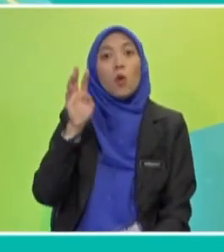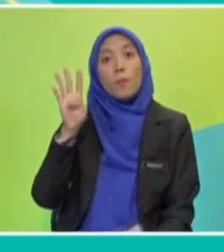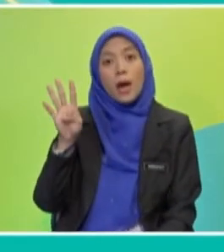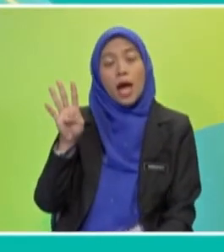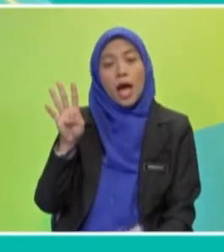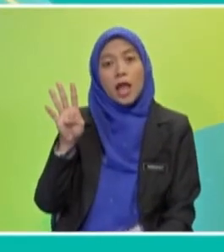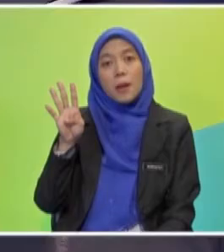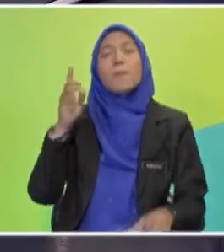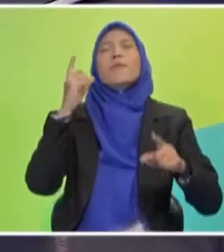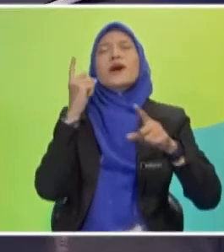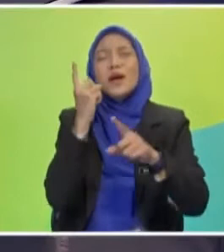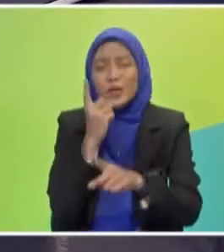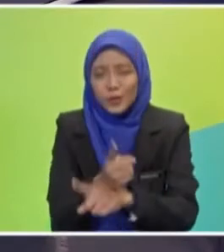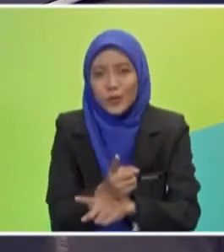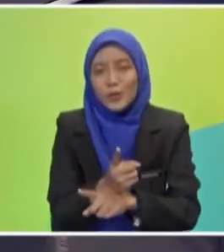24.